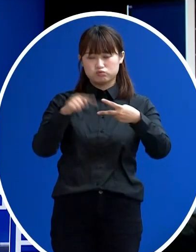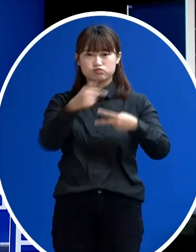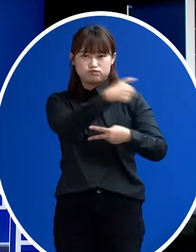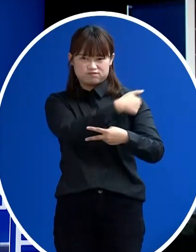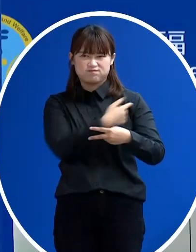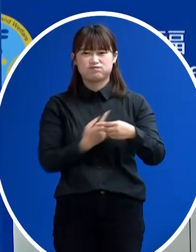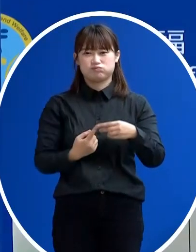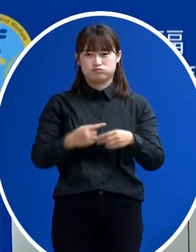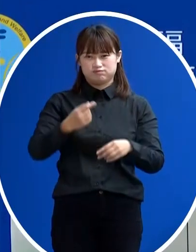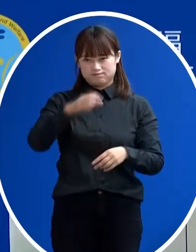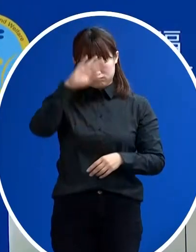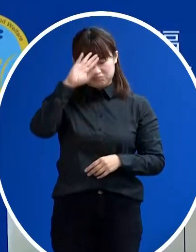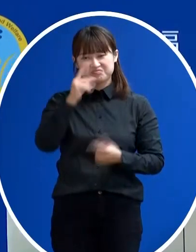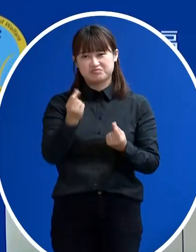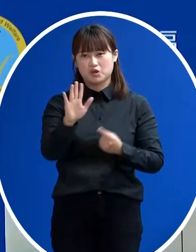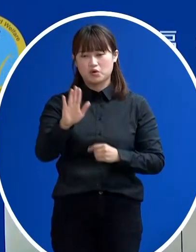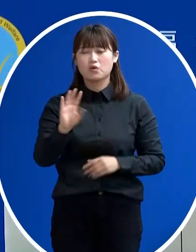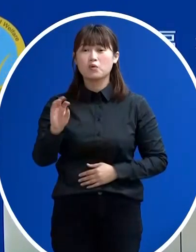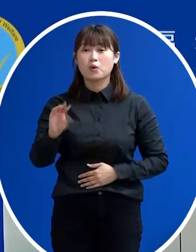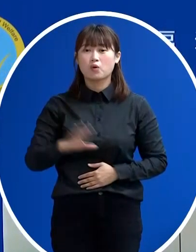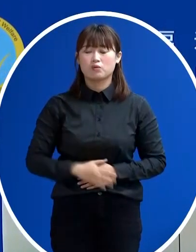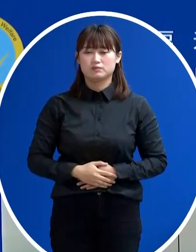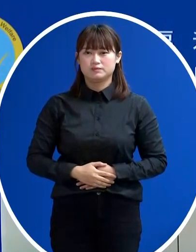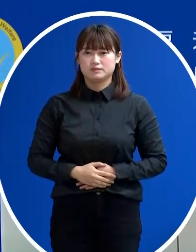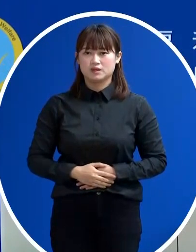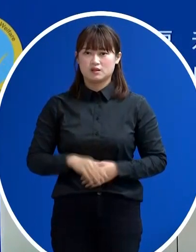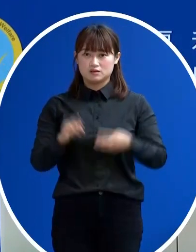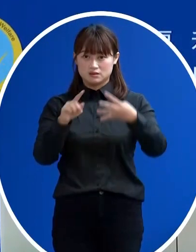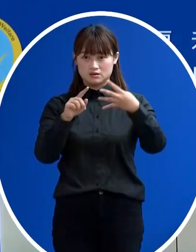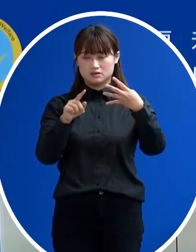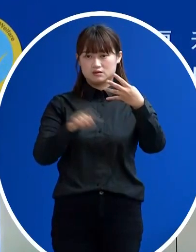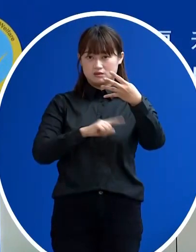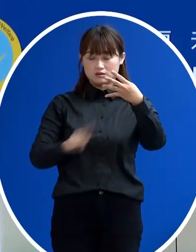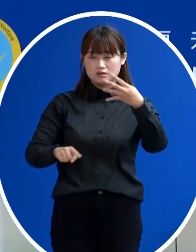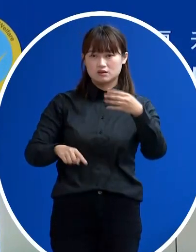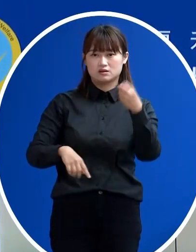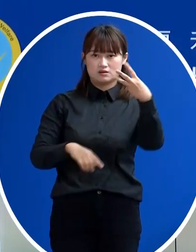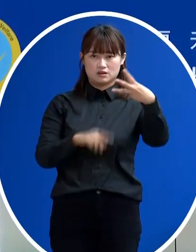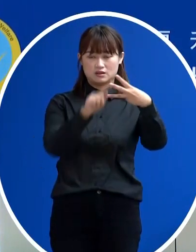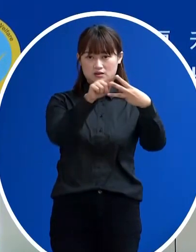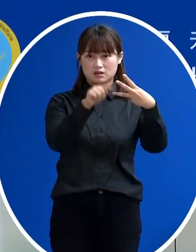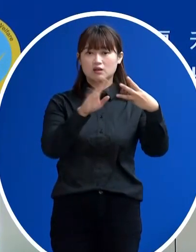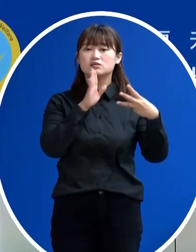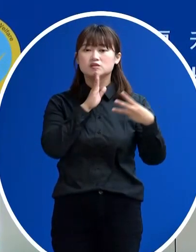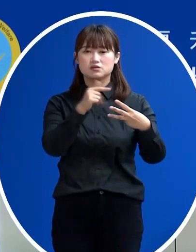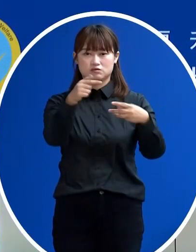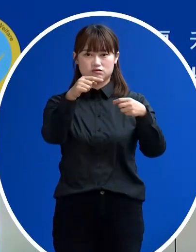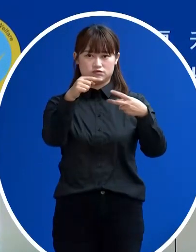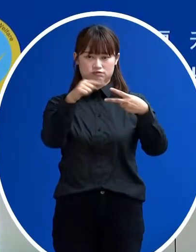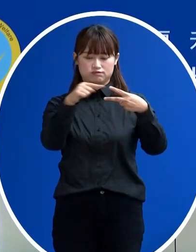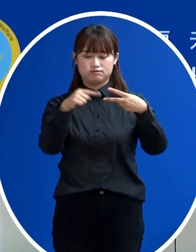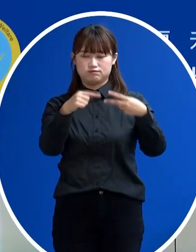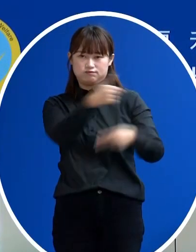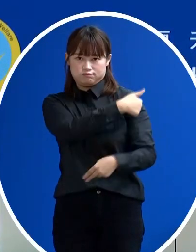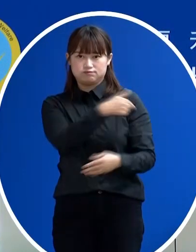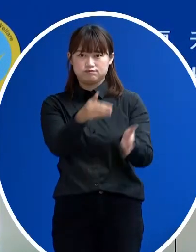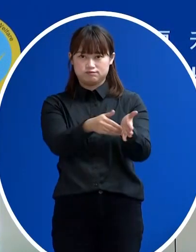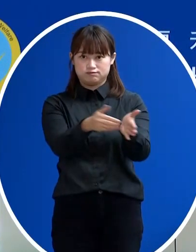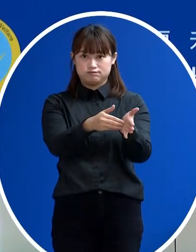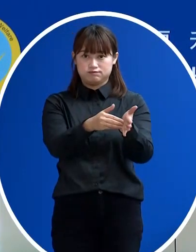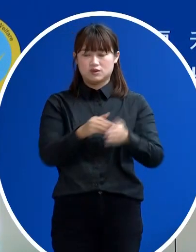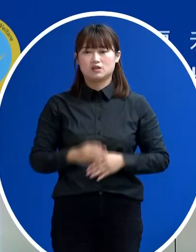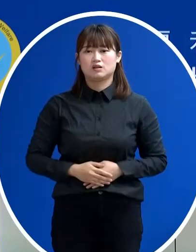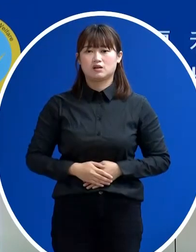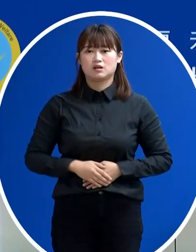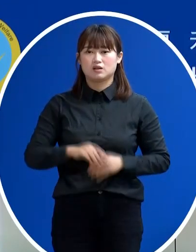题。 今天这四例当中后三例是接种过两剂的疫苗，序号124，不过只